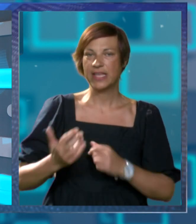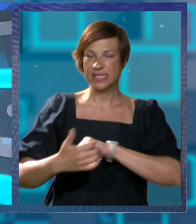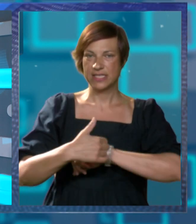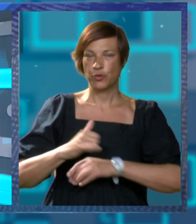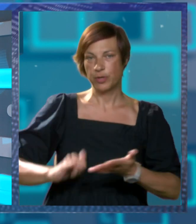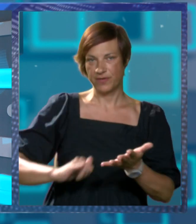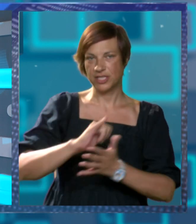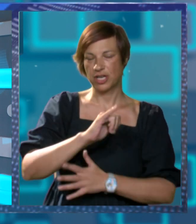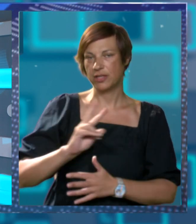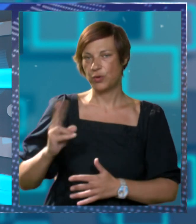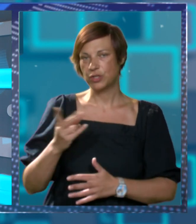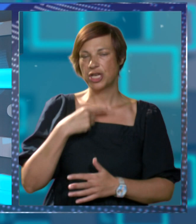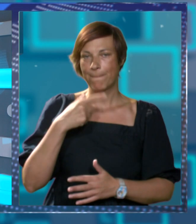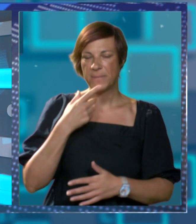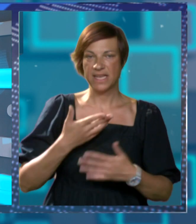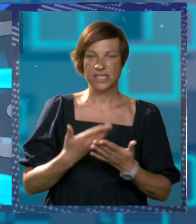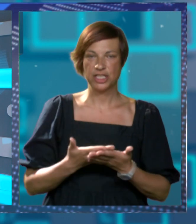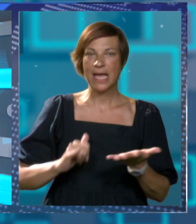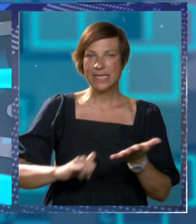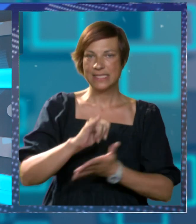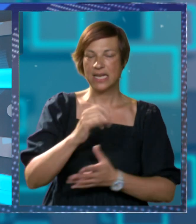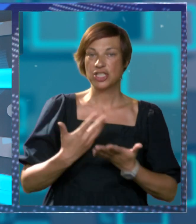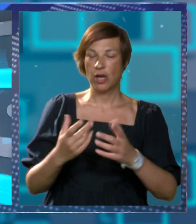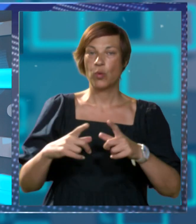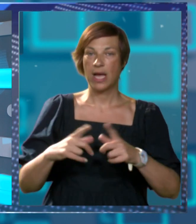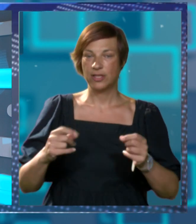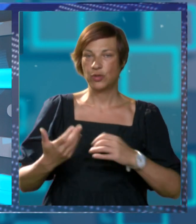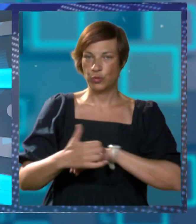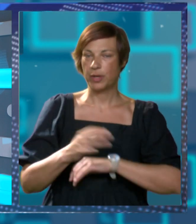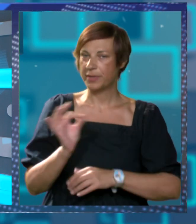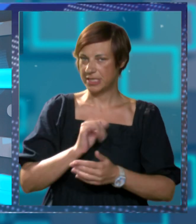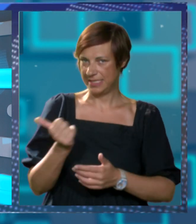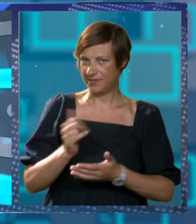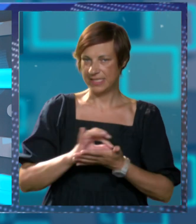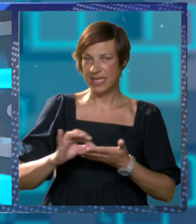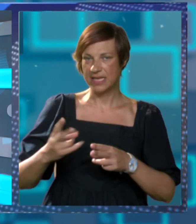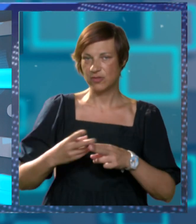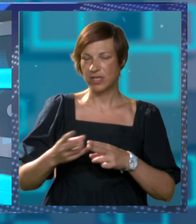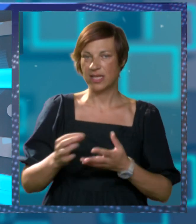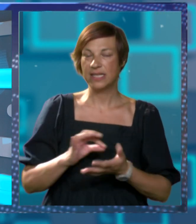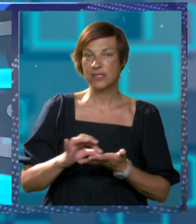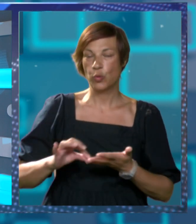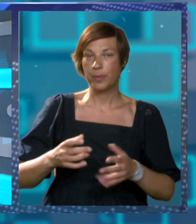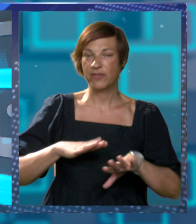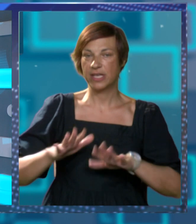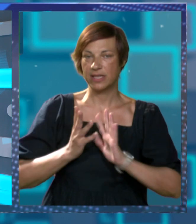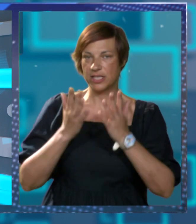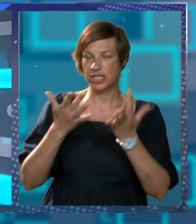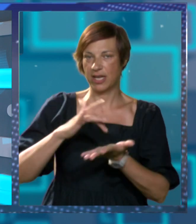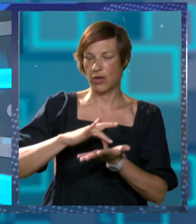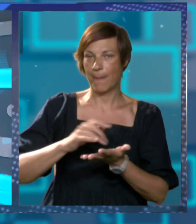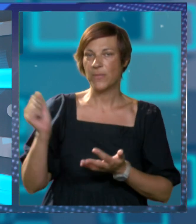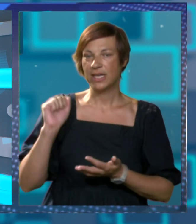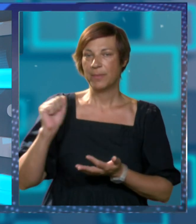s Dubrovačkog aerodroma, drugačija priča. Zračna luka Dubrovnik bilježi izvrsne rezultate i iz uprave otkrivaju kako štrajkovi